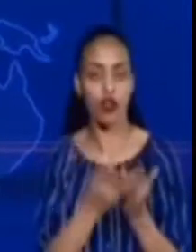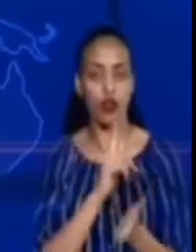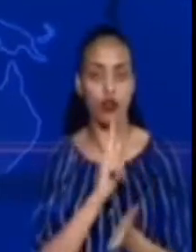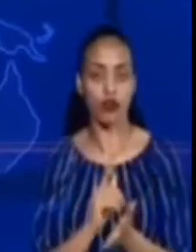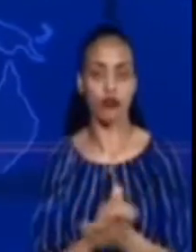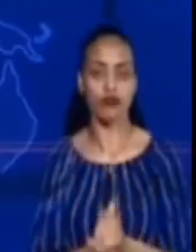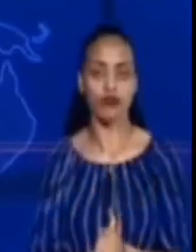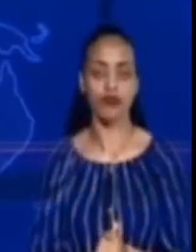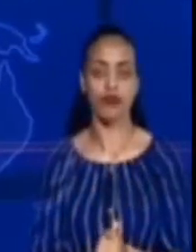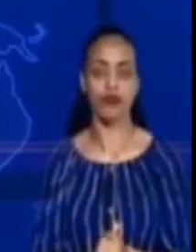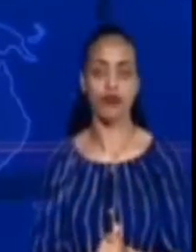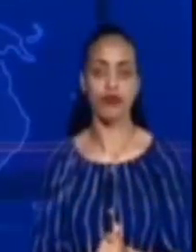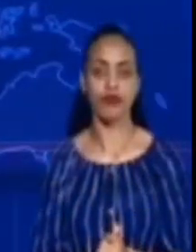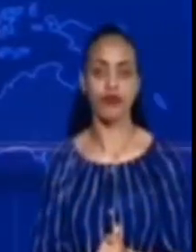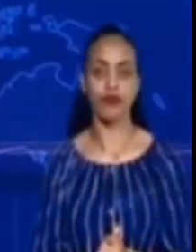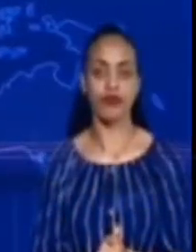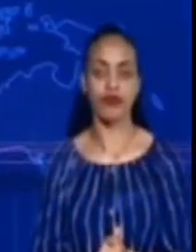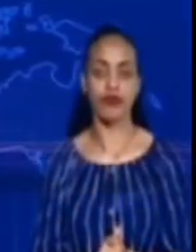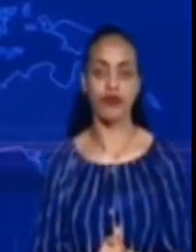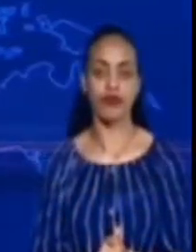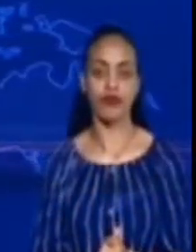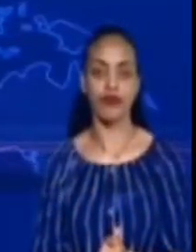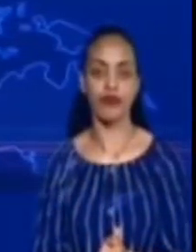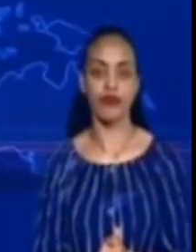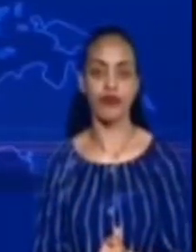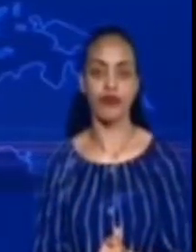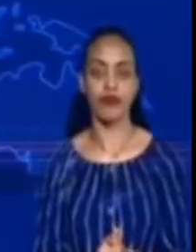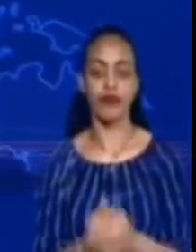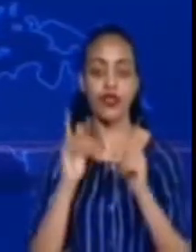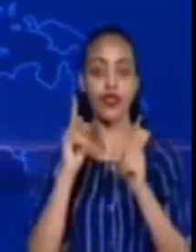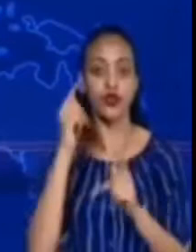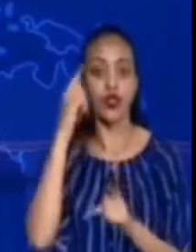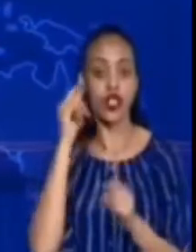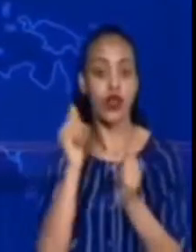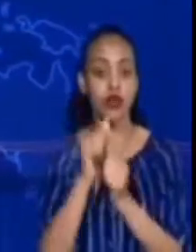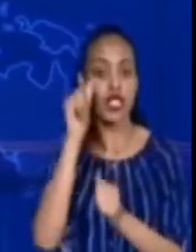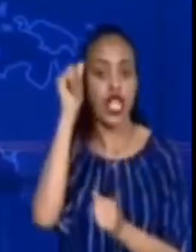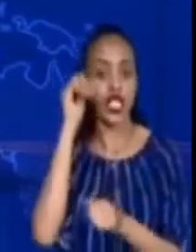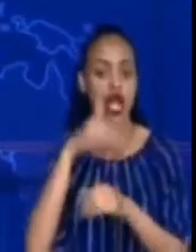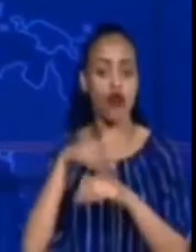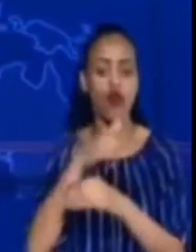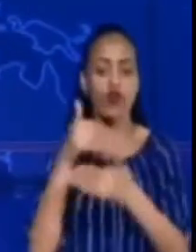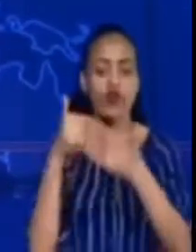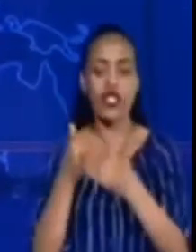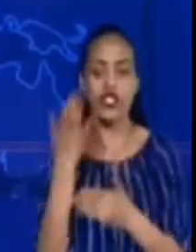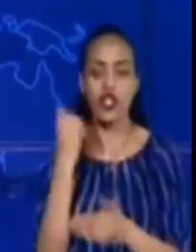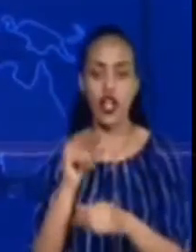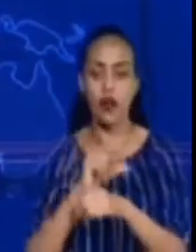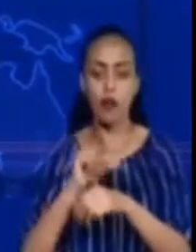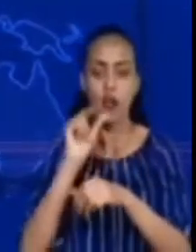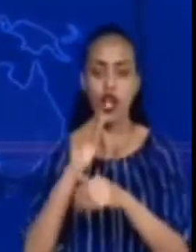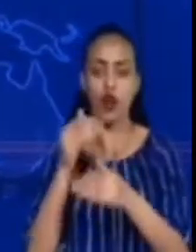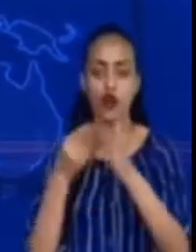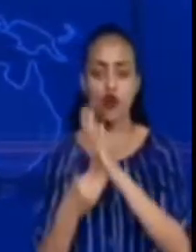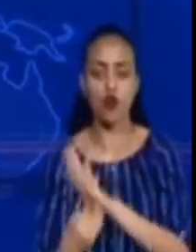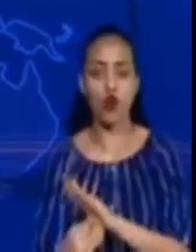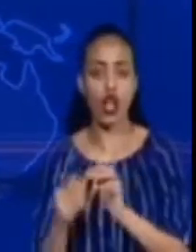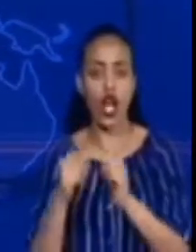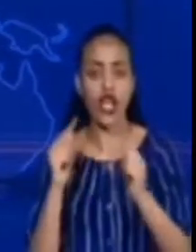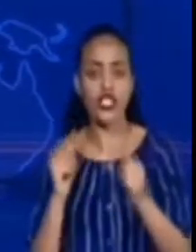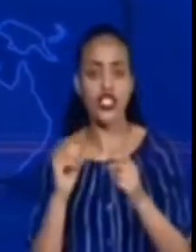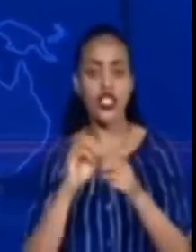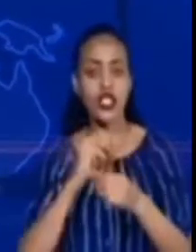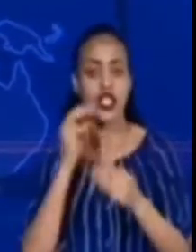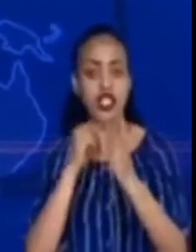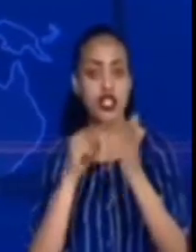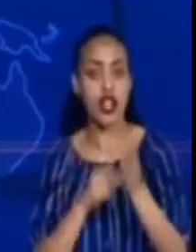ምርምር በተውፊት እንዴብኔ መንጫሰ አፈታሪኮች ምርምር የስዕል